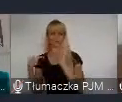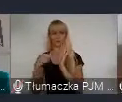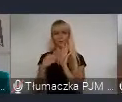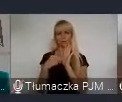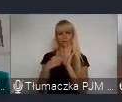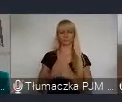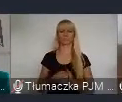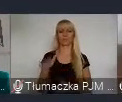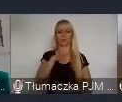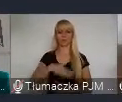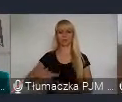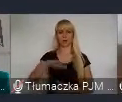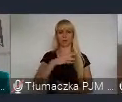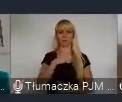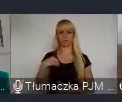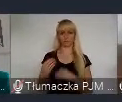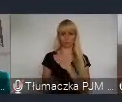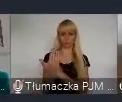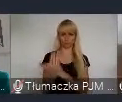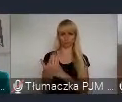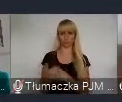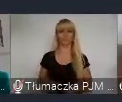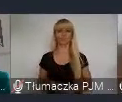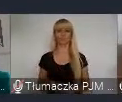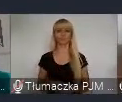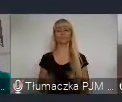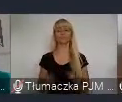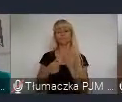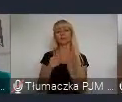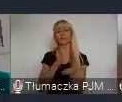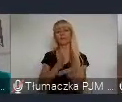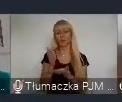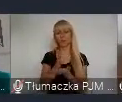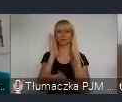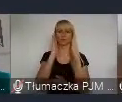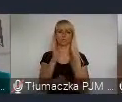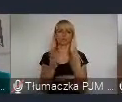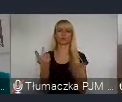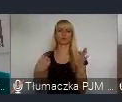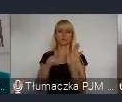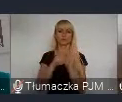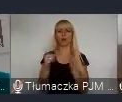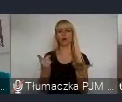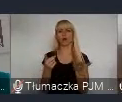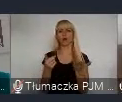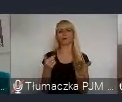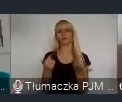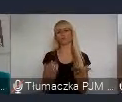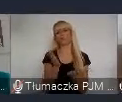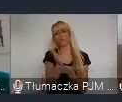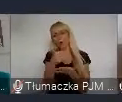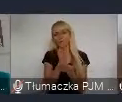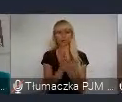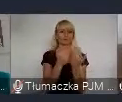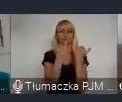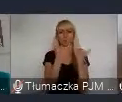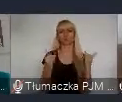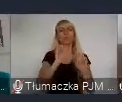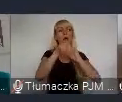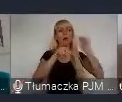Wschodniej. Przede wszystkim wsparcie będzie dotyczyć budowy i przebudowy dróg wojewódzkich, w tym budowy obwodnic, jak i również infrastruktury